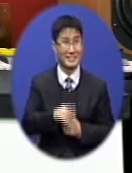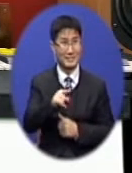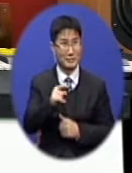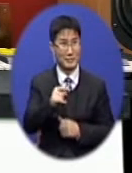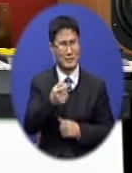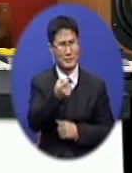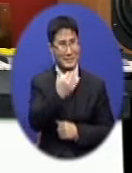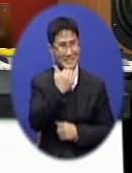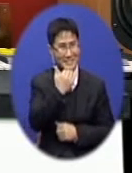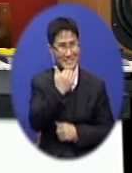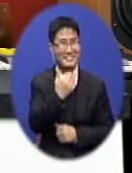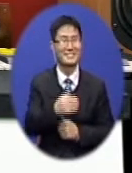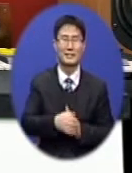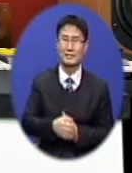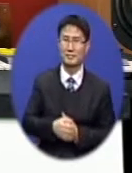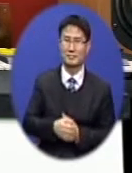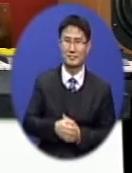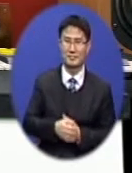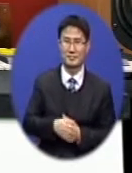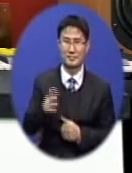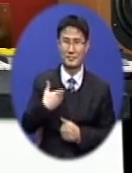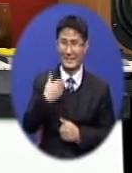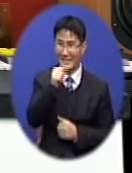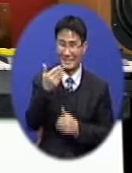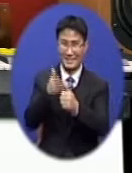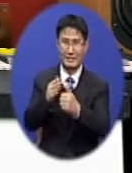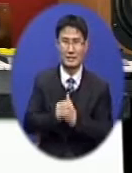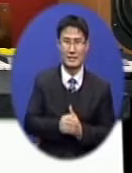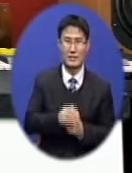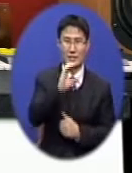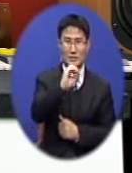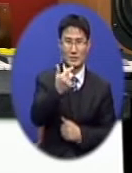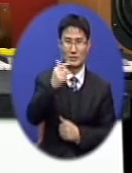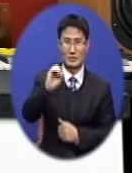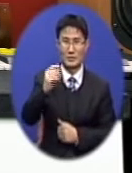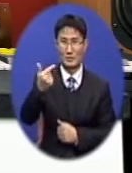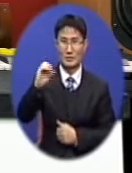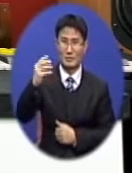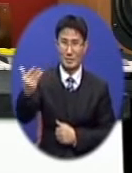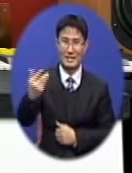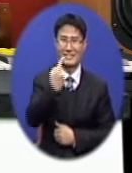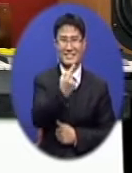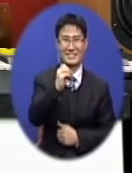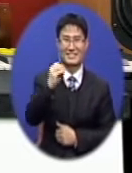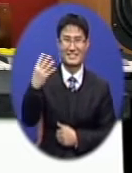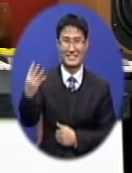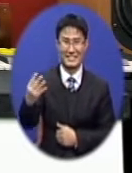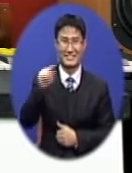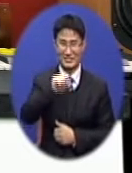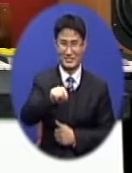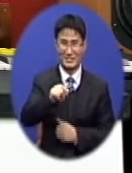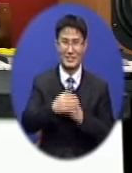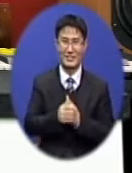들어볼 때 잠시만 기다려주세요. 네. 네, 안내해 주세요. 네. ARS 060-608에 1004번 누르시고,